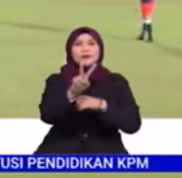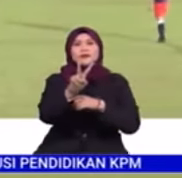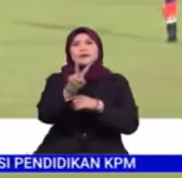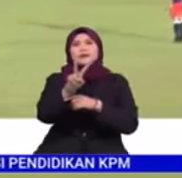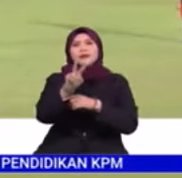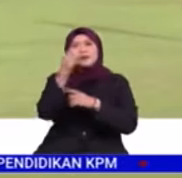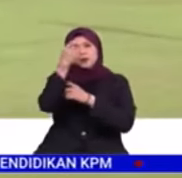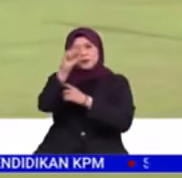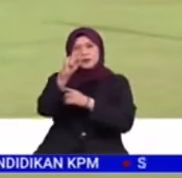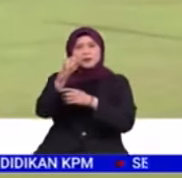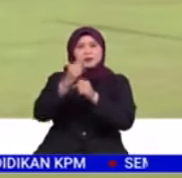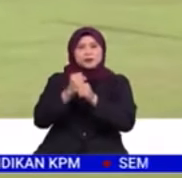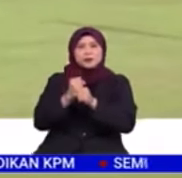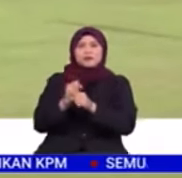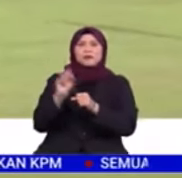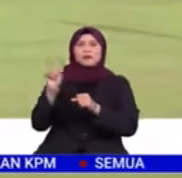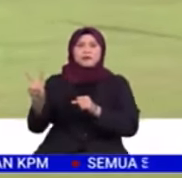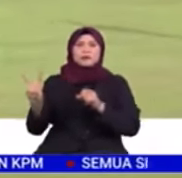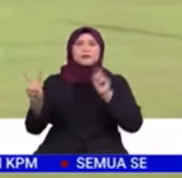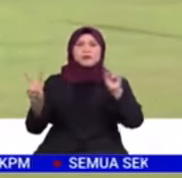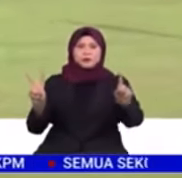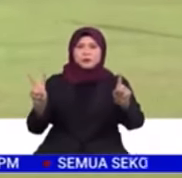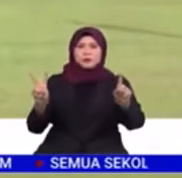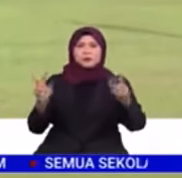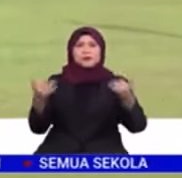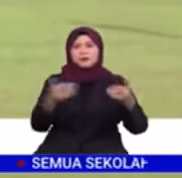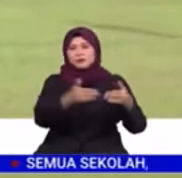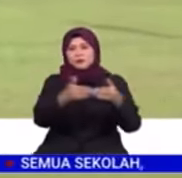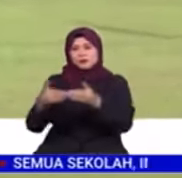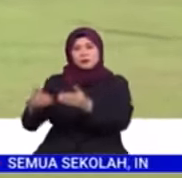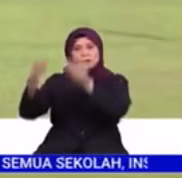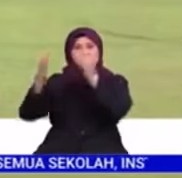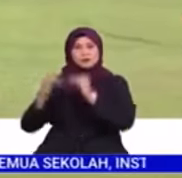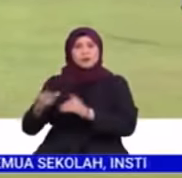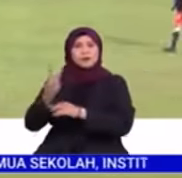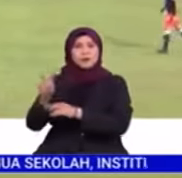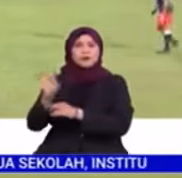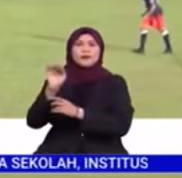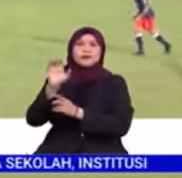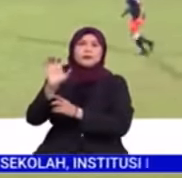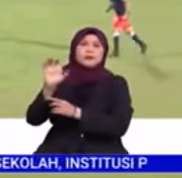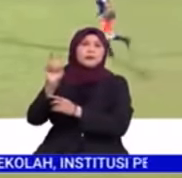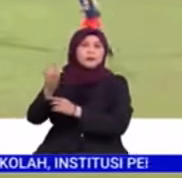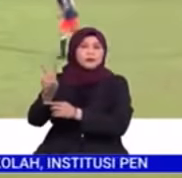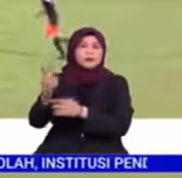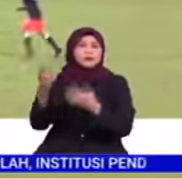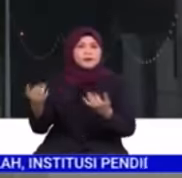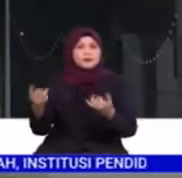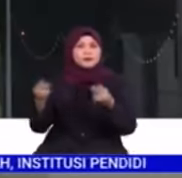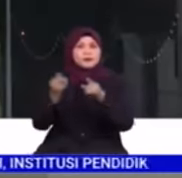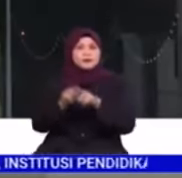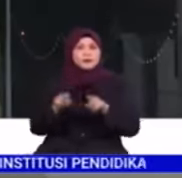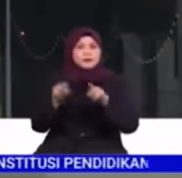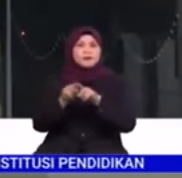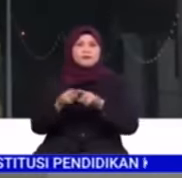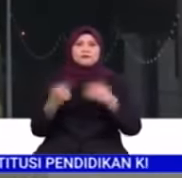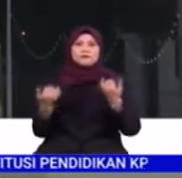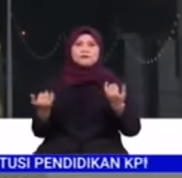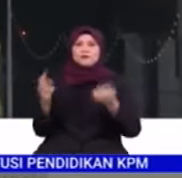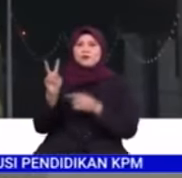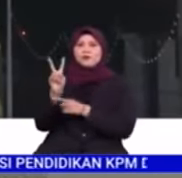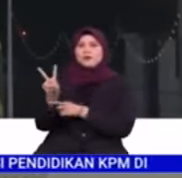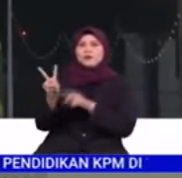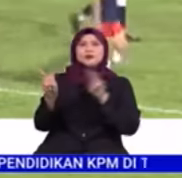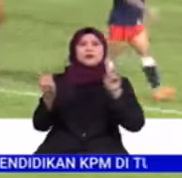Ortega bagi kedudukan 21 bersambung babak kedua CFC dua kembali menemui dan tak Dan menyamakan kedudukan